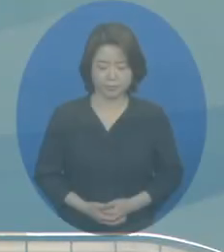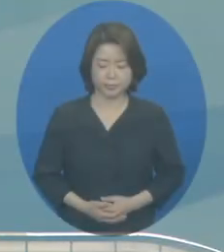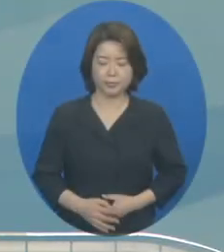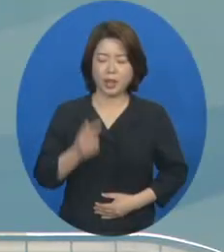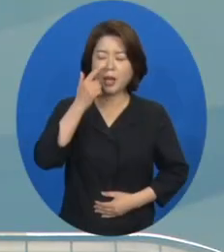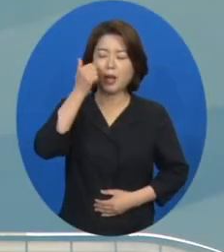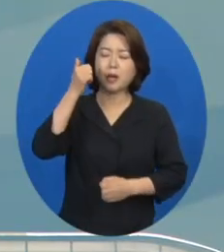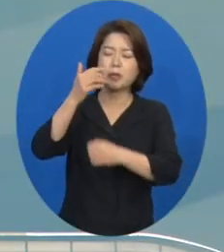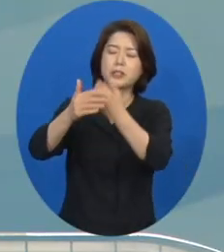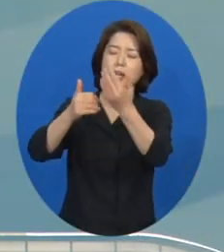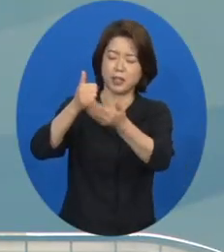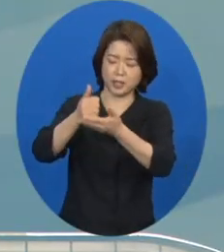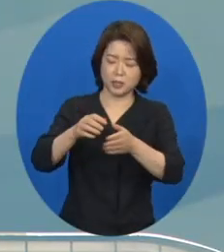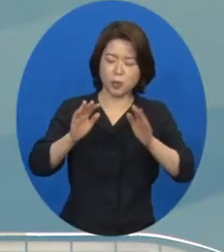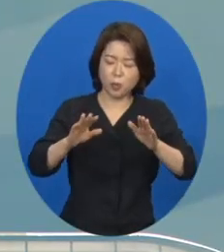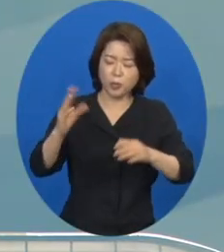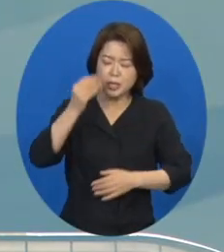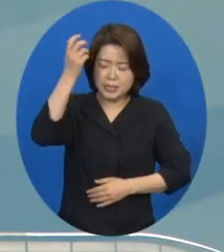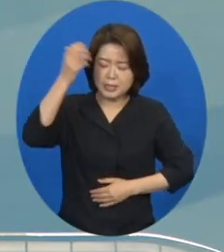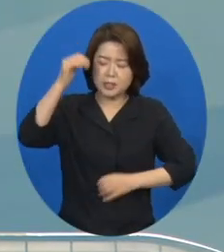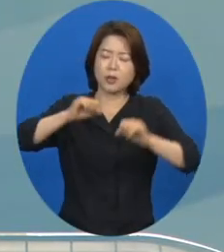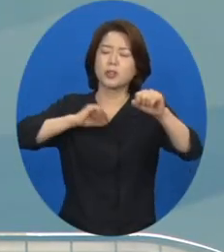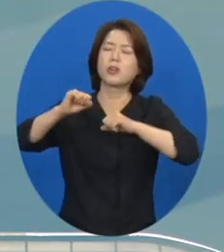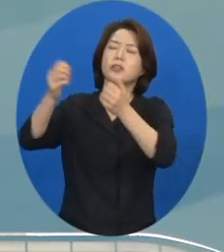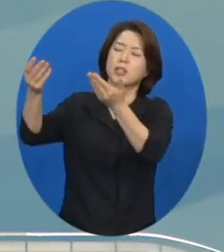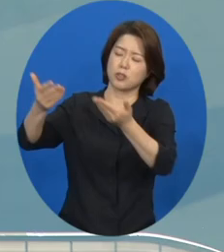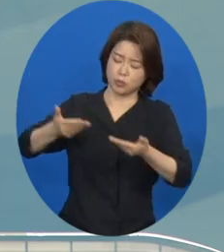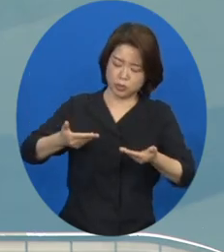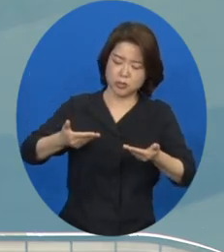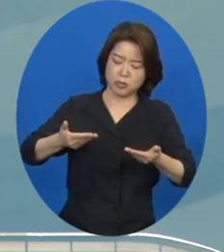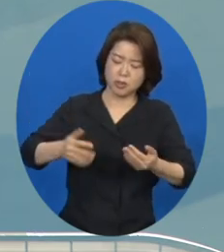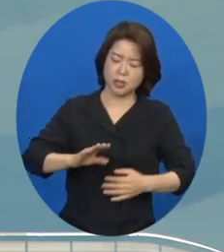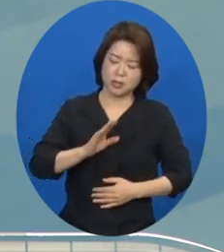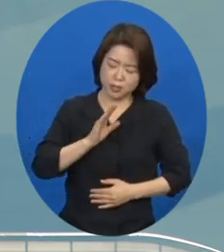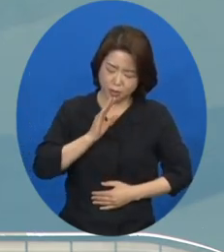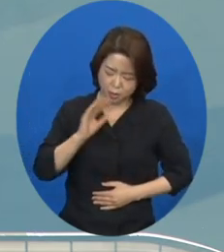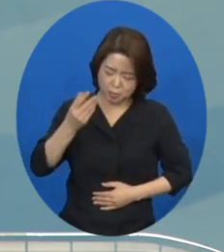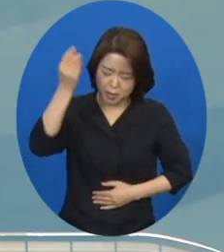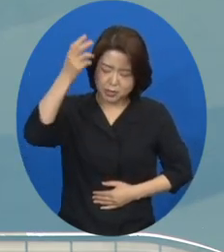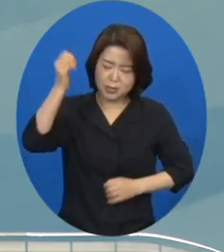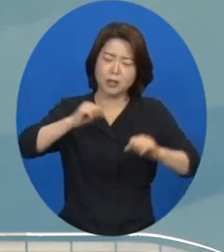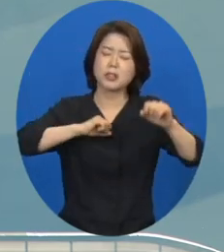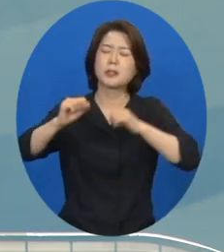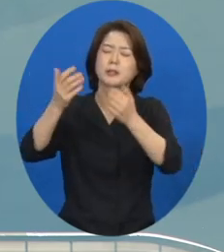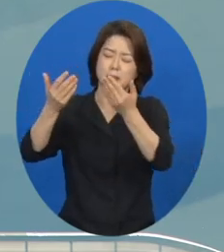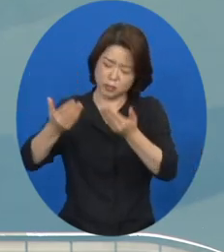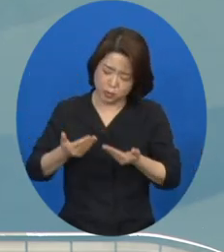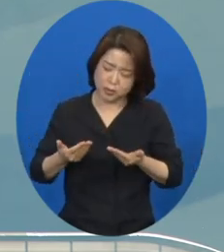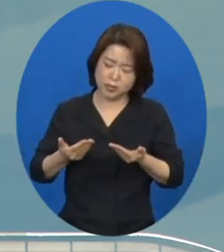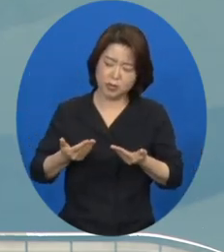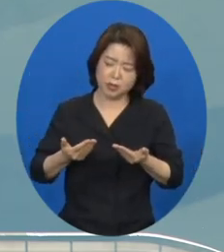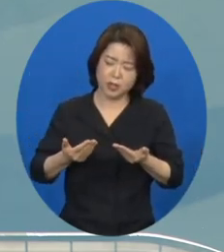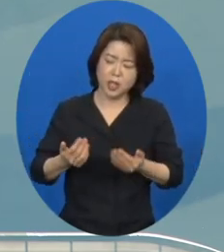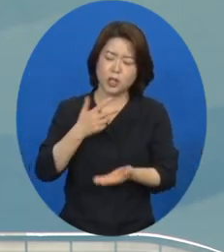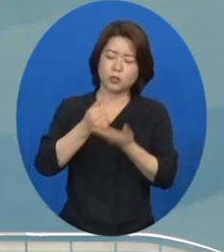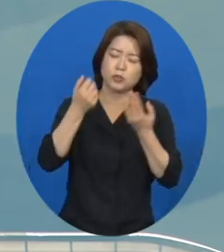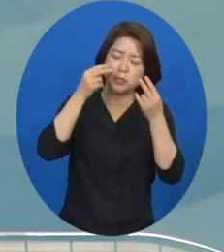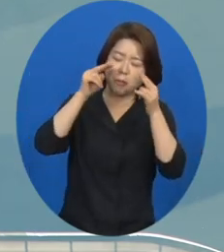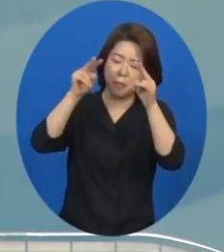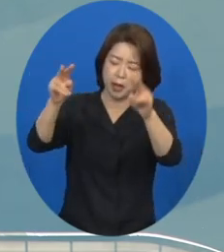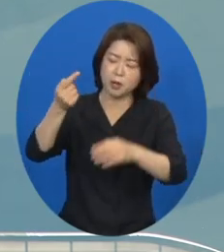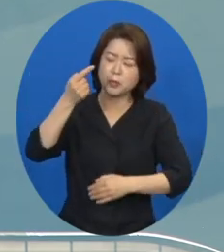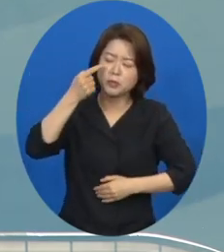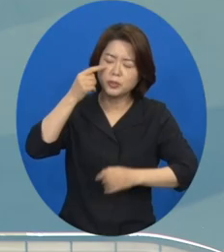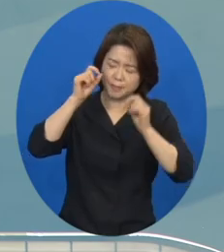아버지 하나님 이 시간에 성령의 역사를 주셔서 정말 성령께서 역사해 주셔서 주님을 바라보는 눈이